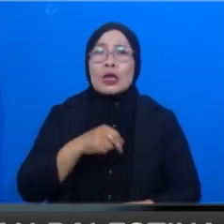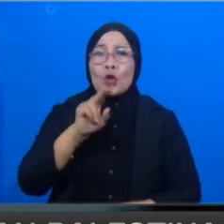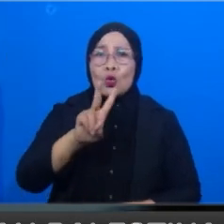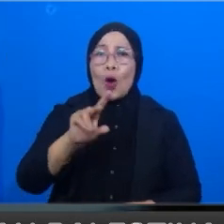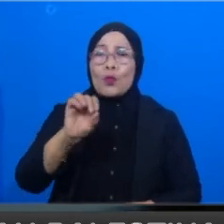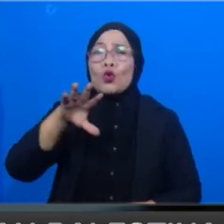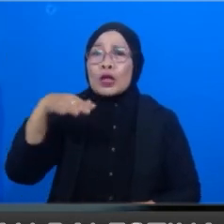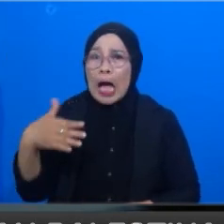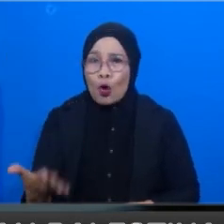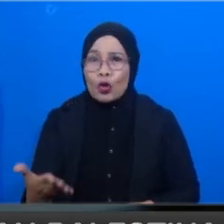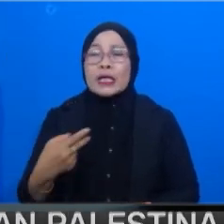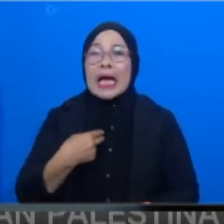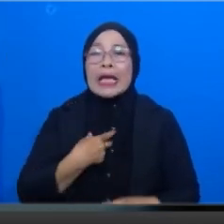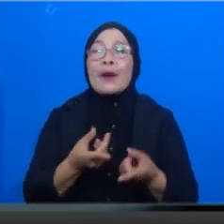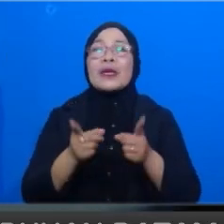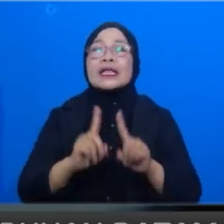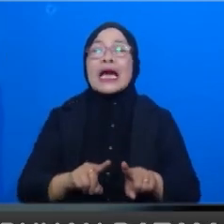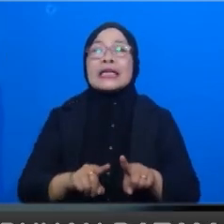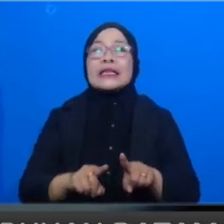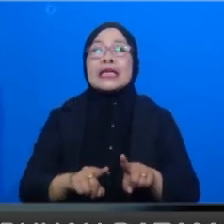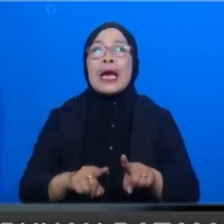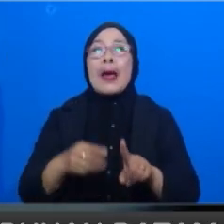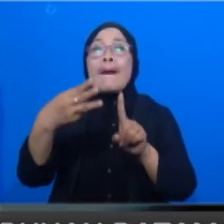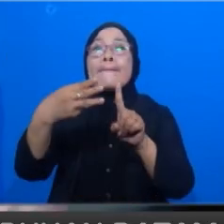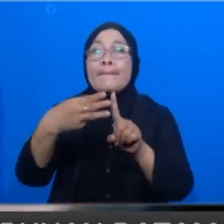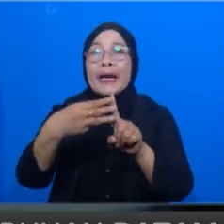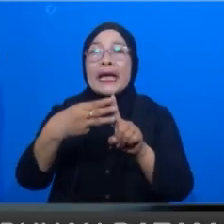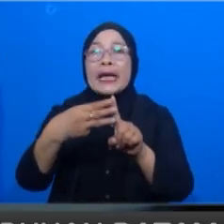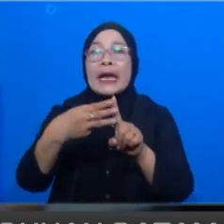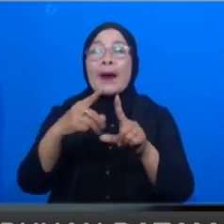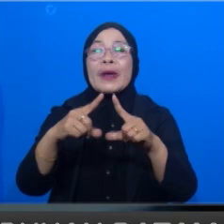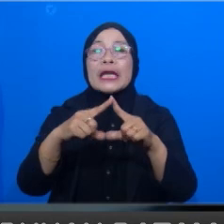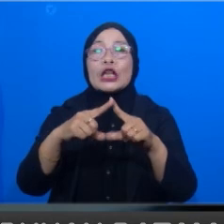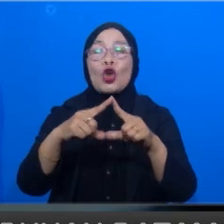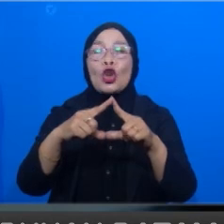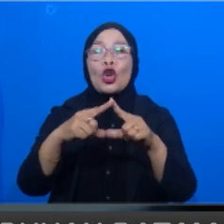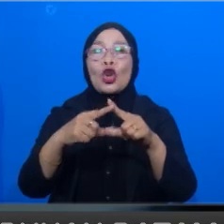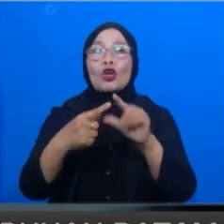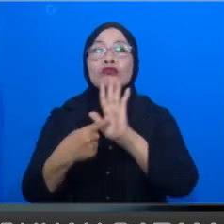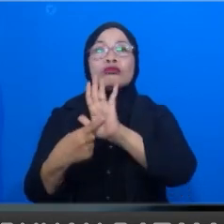menjadi 3 brand ambassador brand emas. Enggak yang mulia, pokoknya tidak ada yang diberikan suami saya